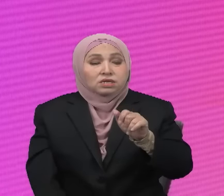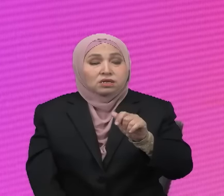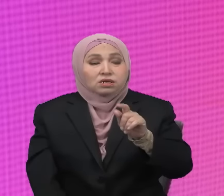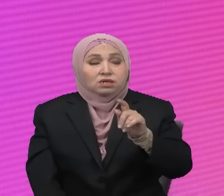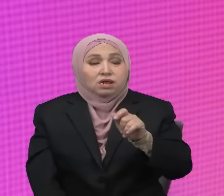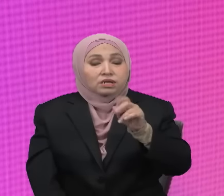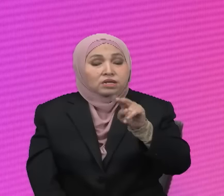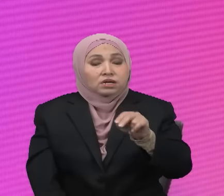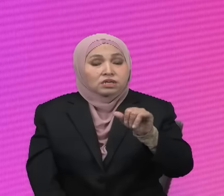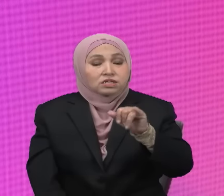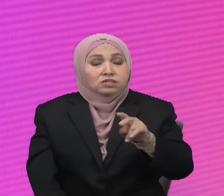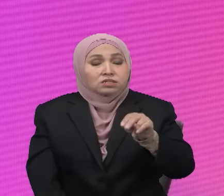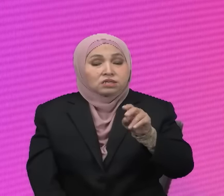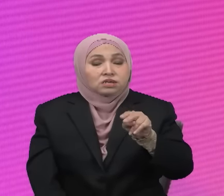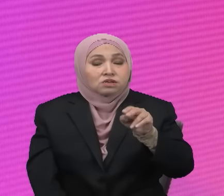syayatin